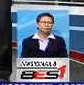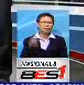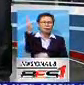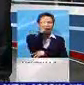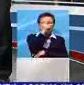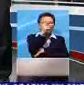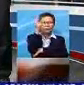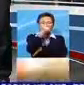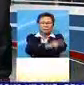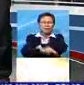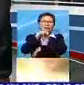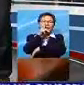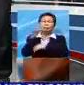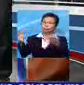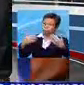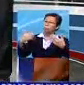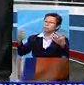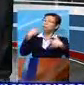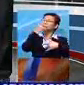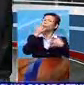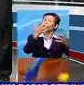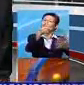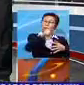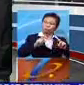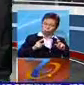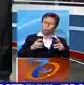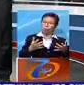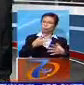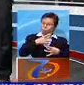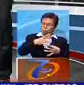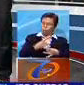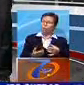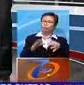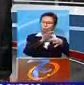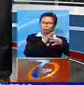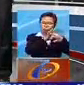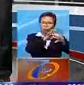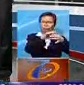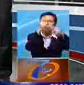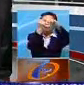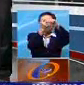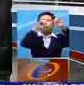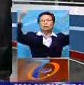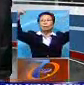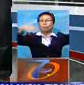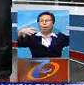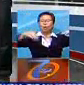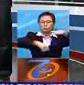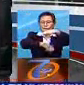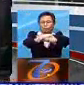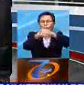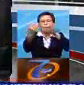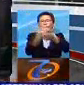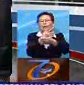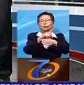kerajaan Negeri Kedah pula mengalu-alukan mana-mana pihak swasta yang berminat untuk bekerjasama membina stadium bola sepak baharu di